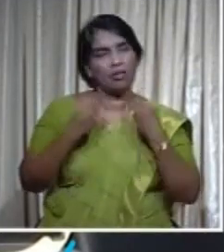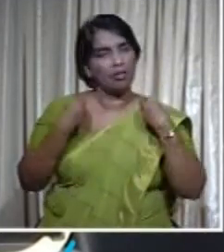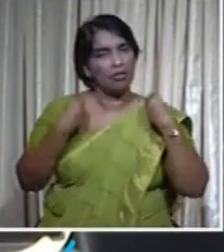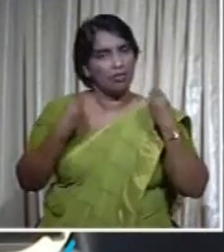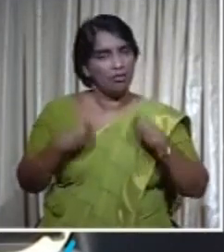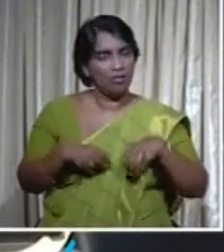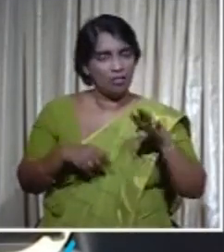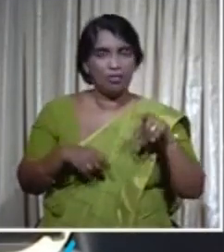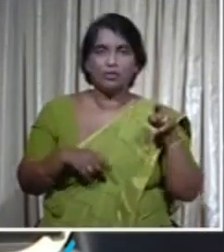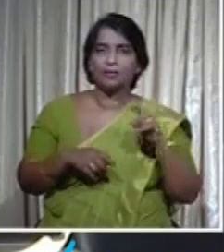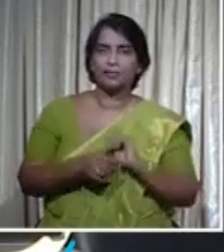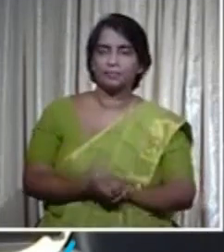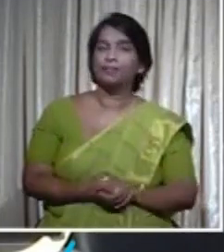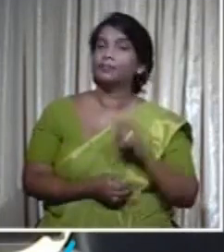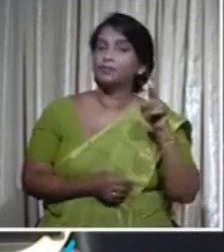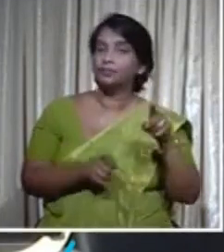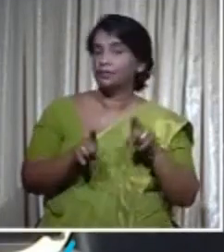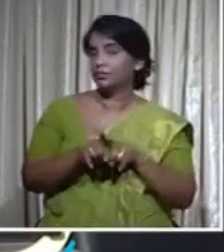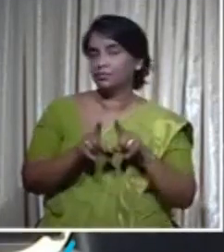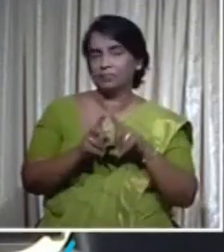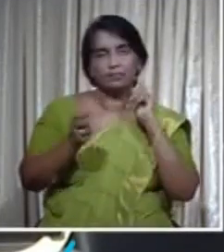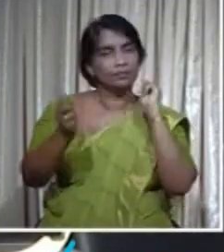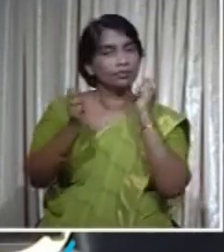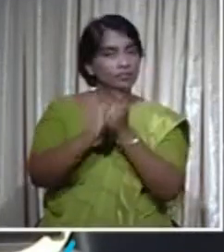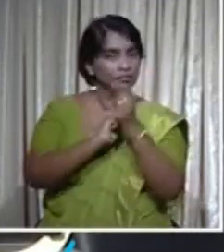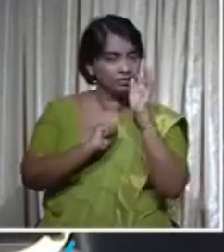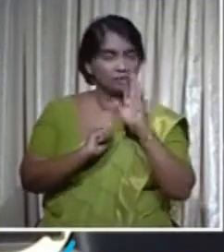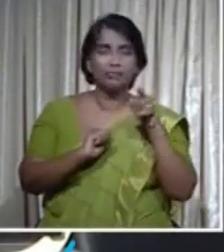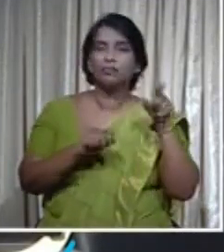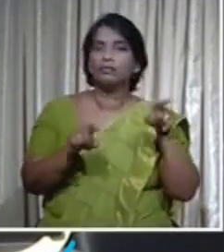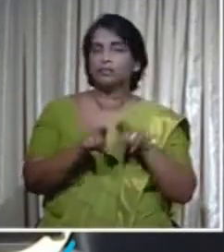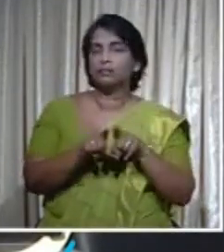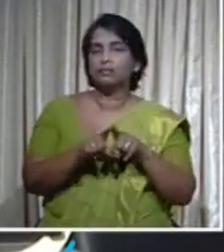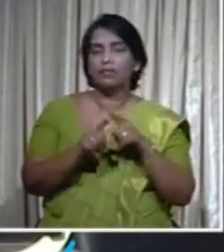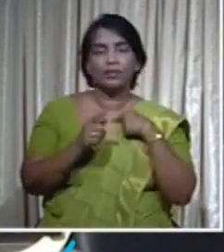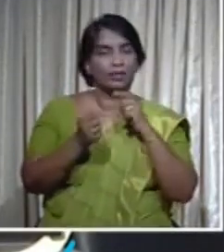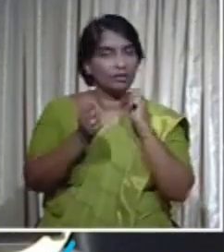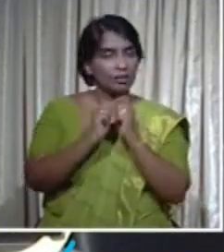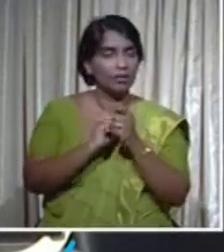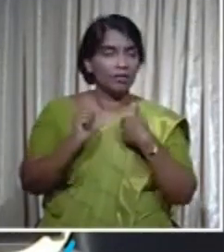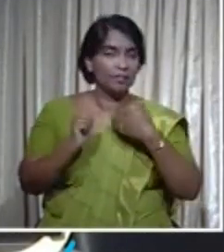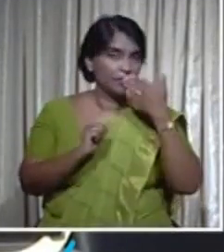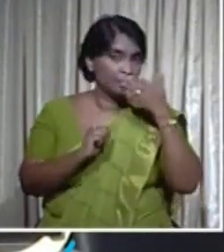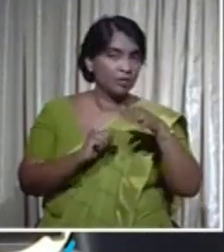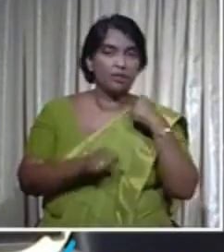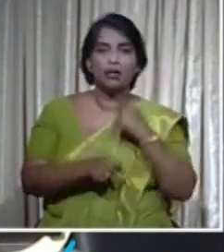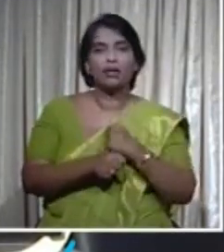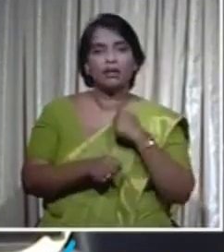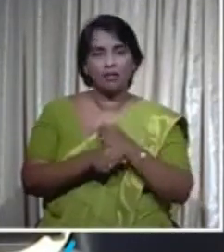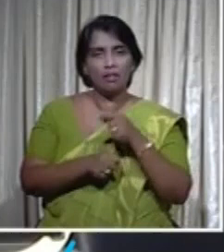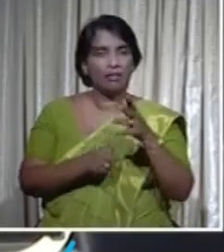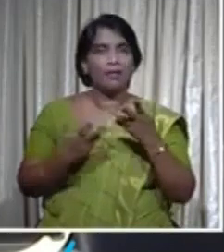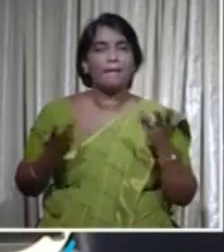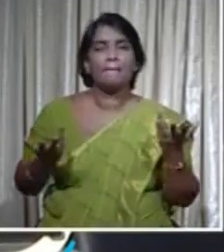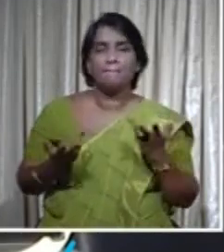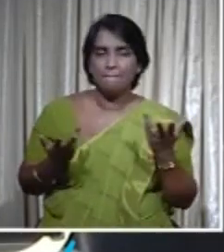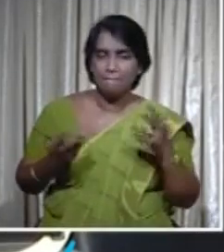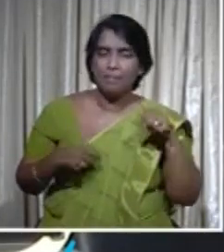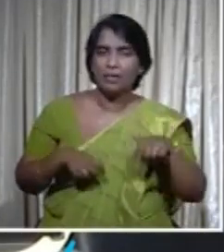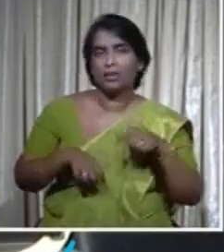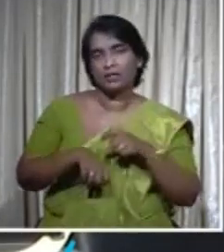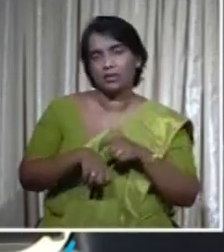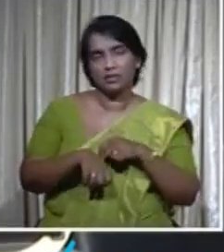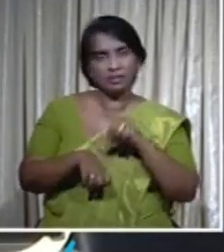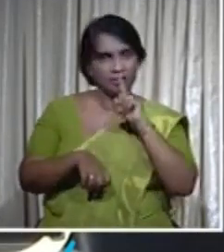அந்த நிலையை மாற்றுவதற்கான வல்லமை இந்த அரசிடம் இருக்கவில்லை என்பதைத்தான் நான் குறிப்பிட விரும்புகின்றேன்.